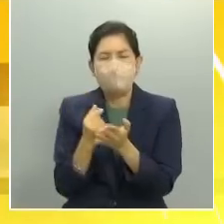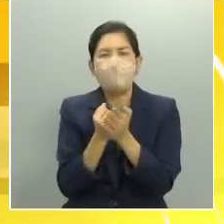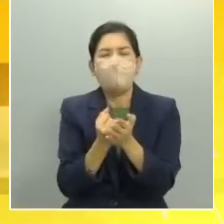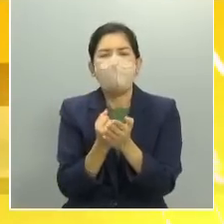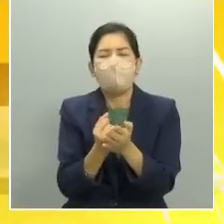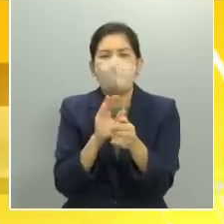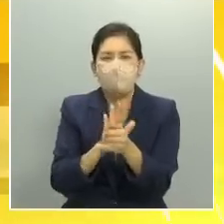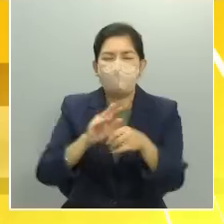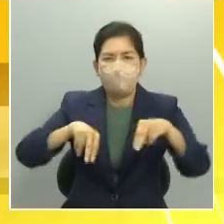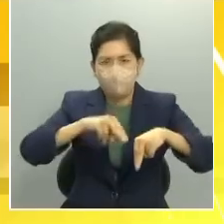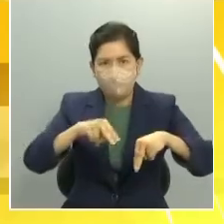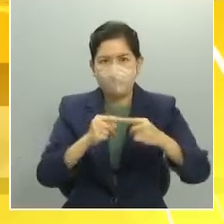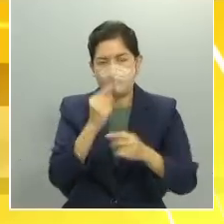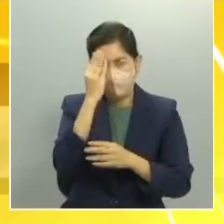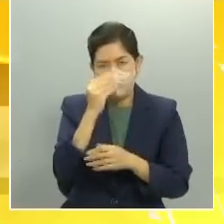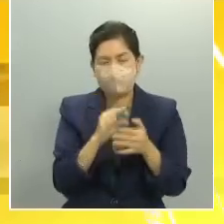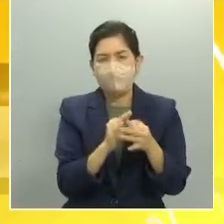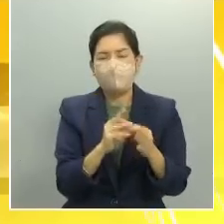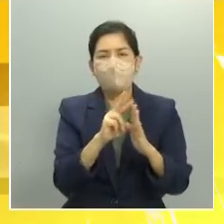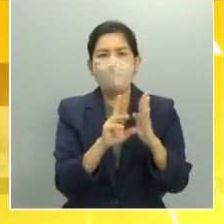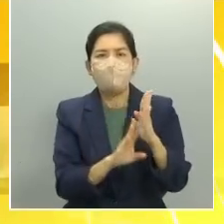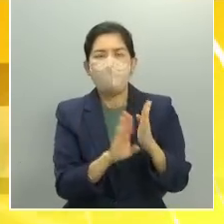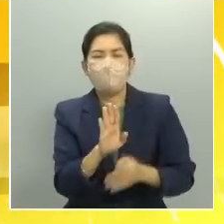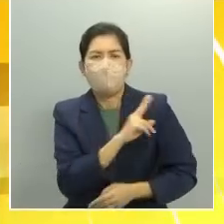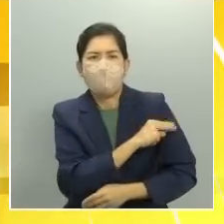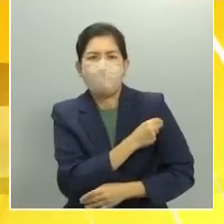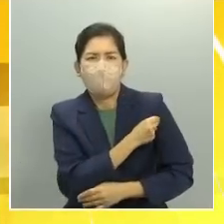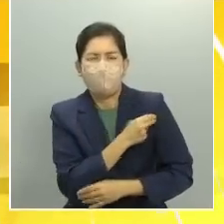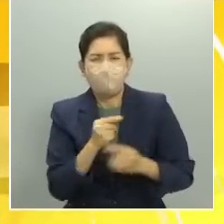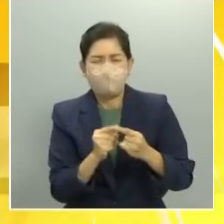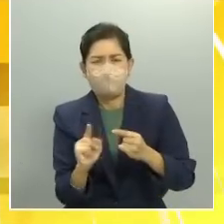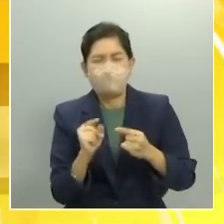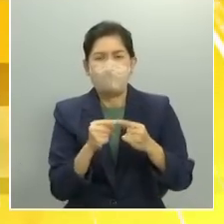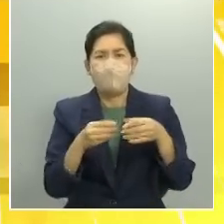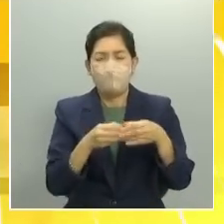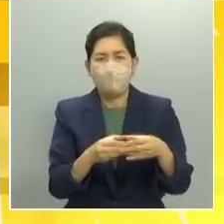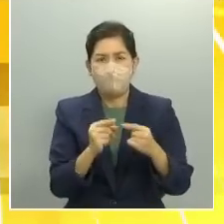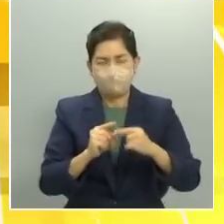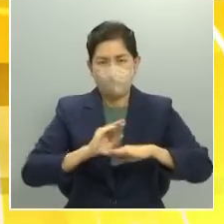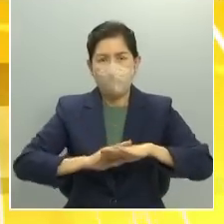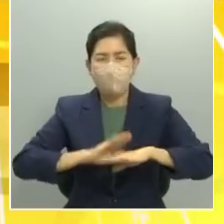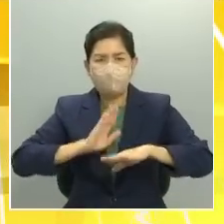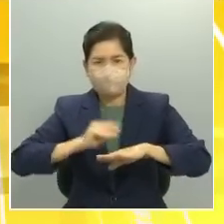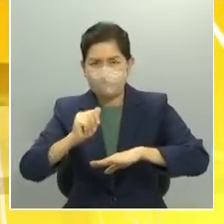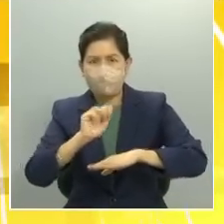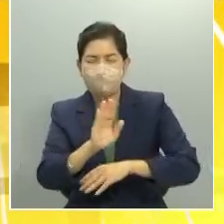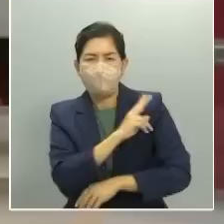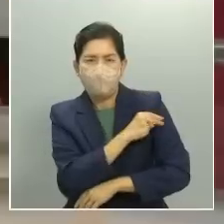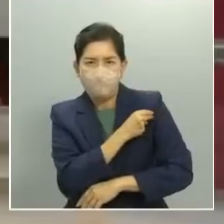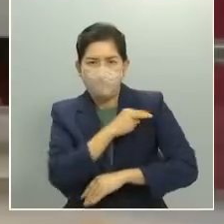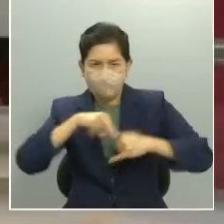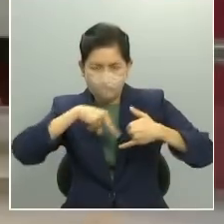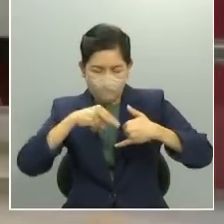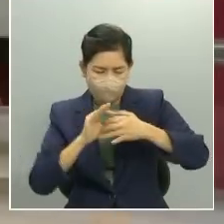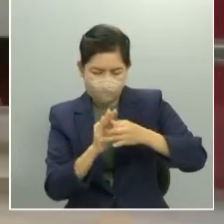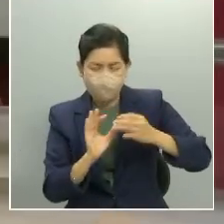องรับมันต้องมีแพทย์เฉพาะทางเรื่องเกี่ยวกับการที่ไฟไหม้ผิวหนังย้อนกลับไปช่วงบ่ายเมื่อวานนี้ที่โรงพยาบาลสิริกิติ์